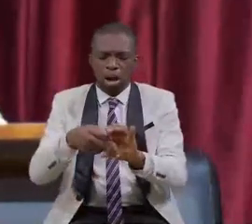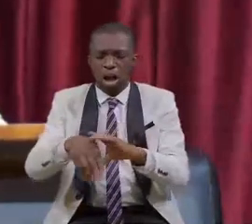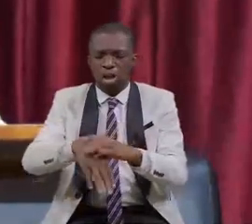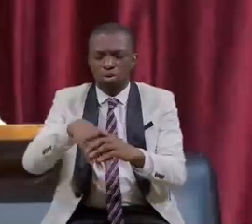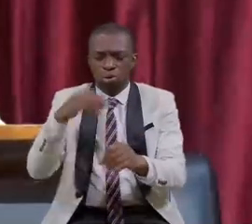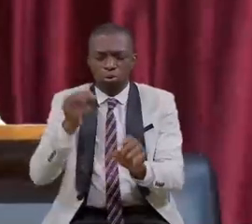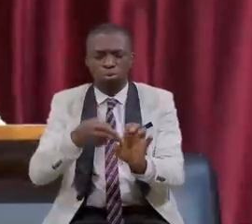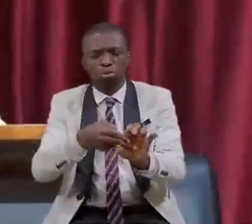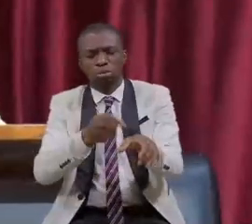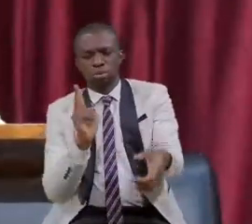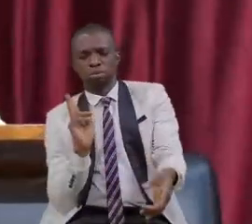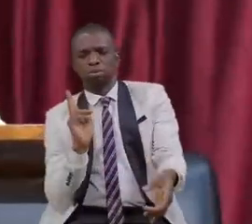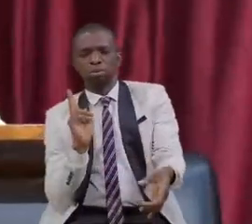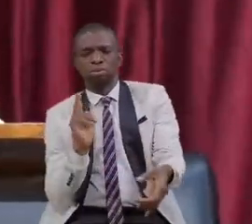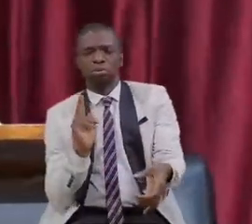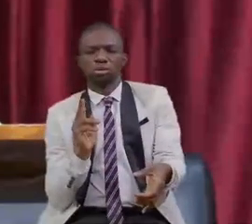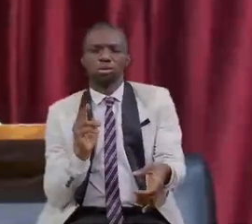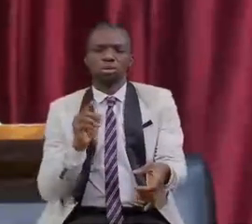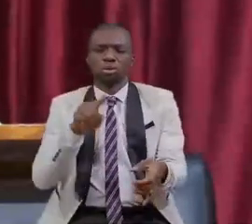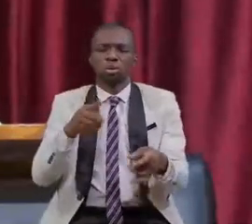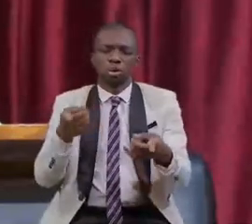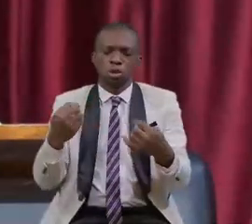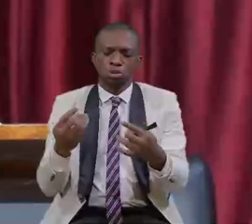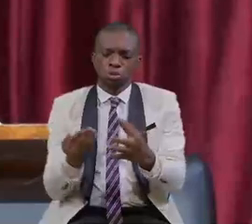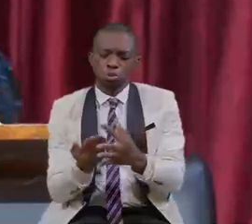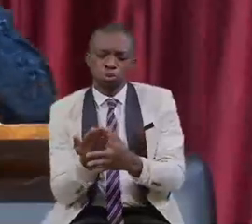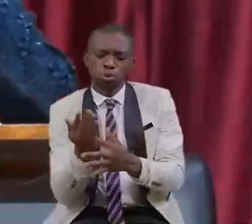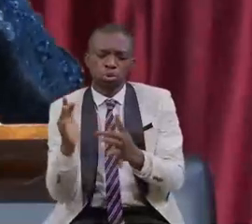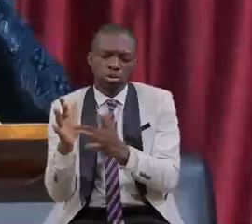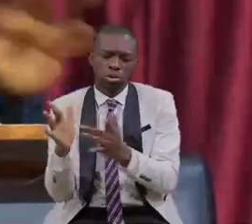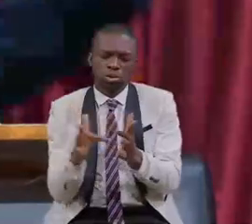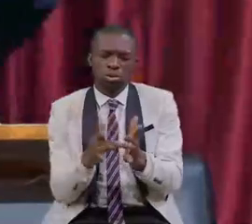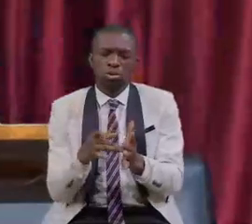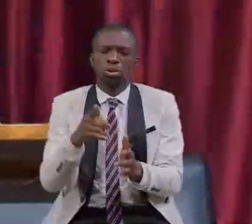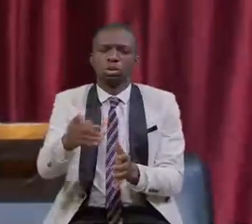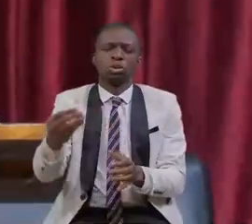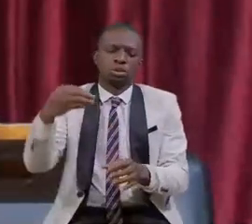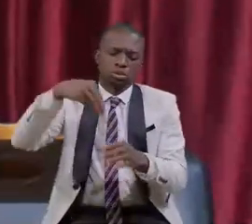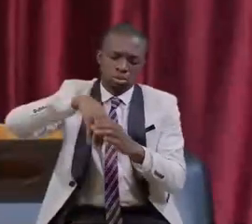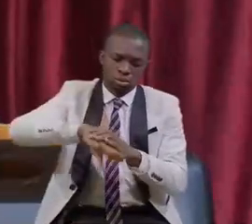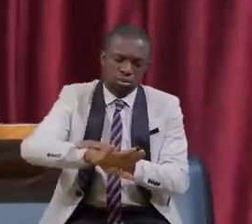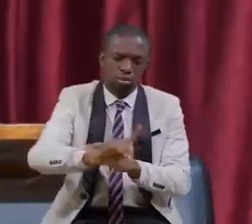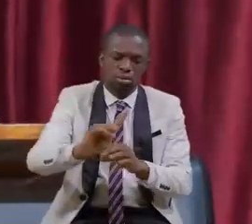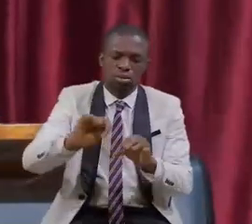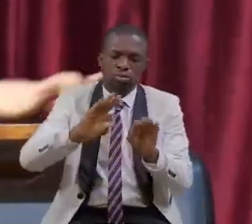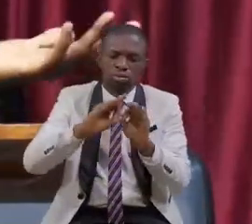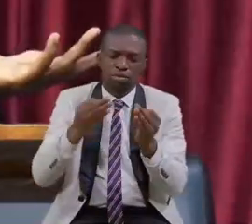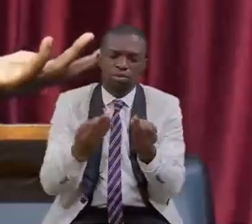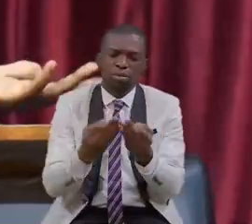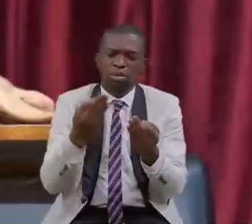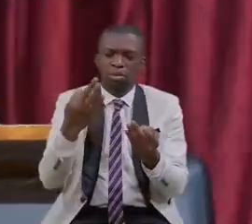Nous sommes venus, nous passons par et nous sommes entrés dans. En venant dans la famille de